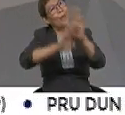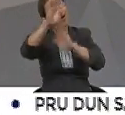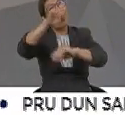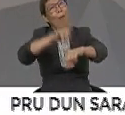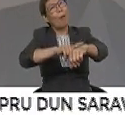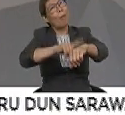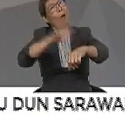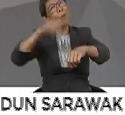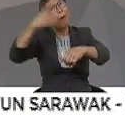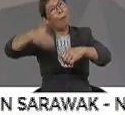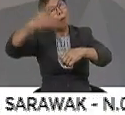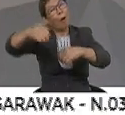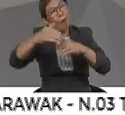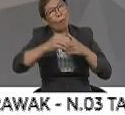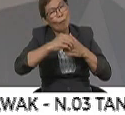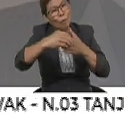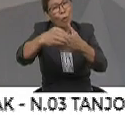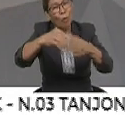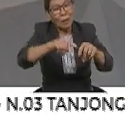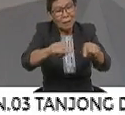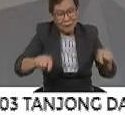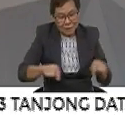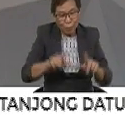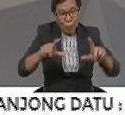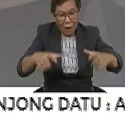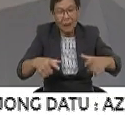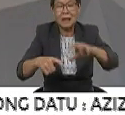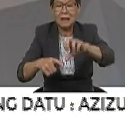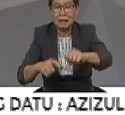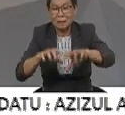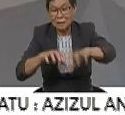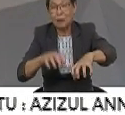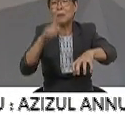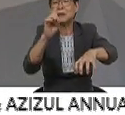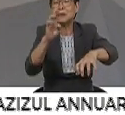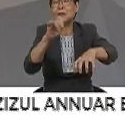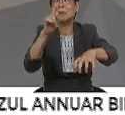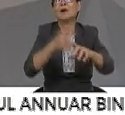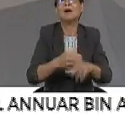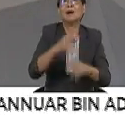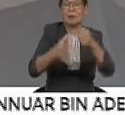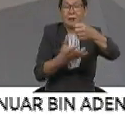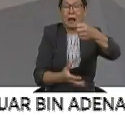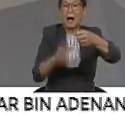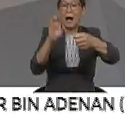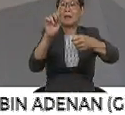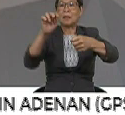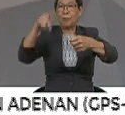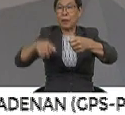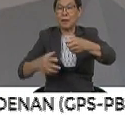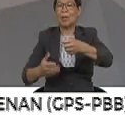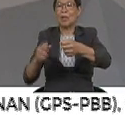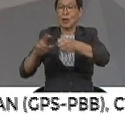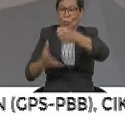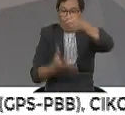berapapun kali ini beliau menara Jui kawasan semut diantaranya ada no daripada arti P digunakan untuk naik taraf jalan-jalan Kampung